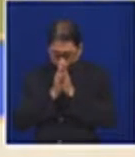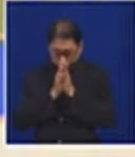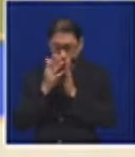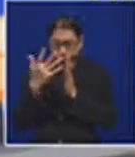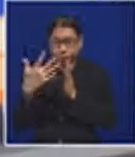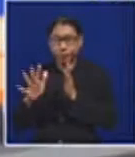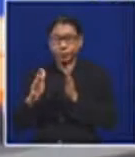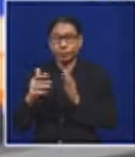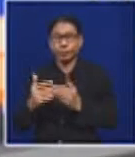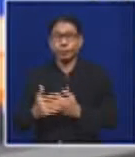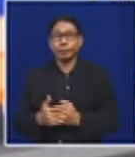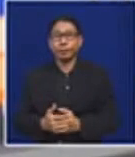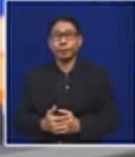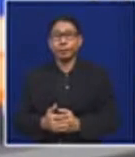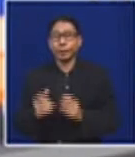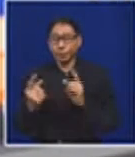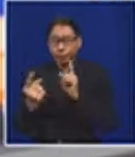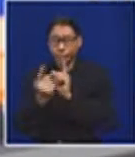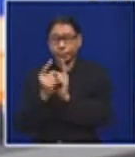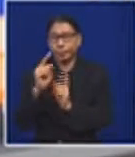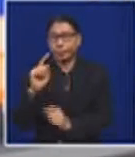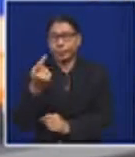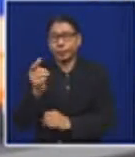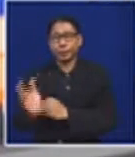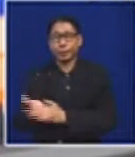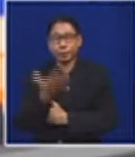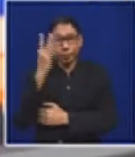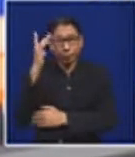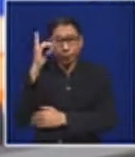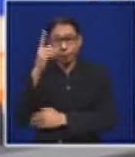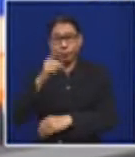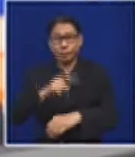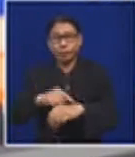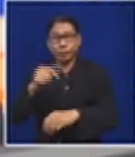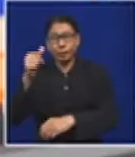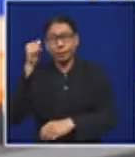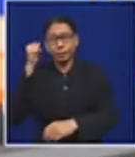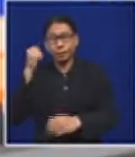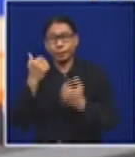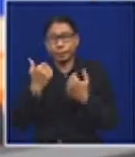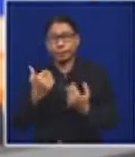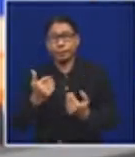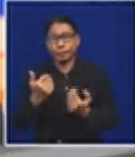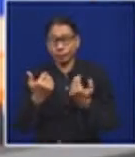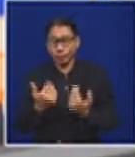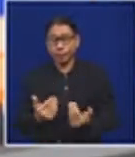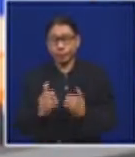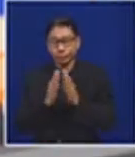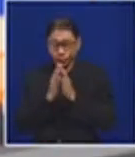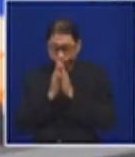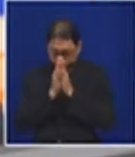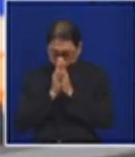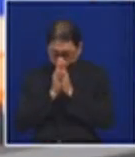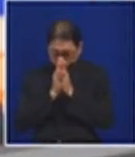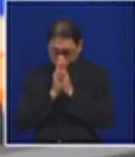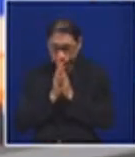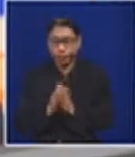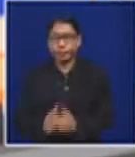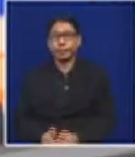ะกลับมาพบกับเราได้ใหม่เช้าวันพรุ่งนี้ในเวลาเดิมดีๆแบบนี้นะคะสำหรับวันนี้สวัสดีค่ะ